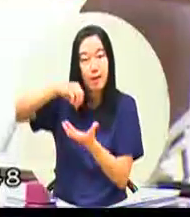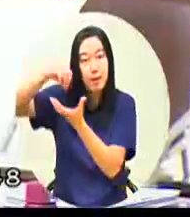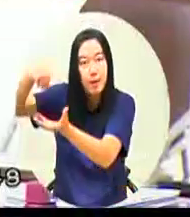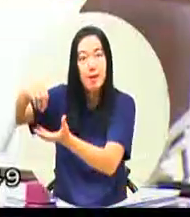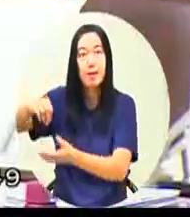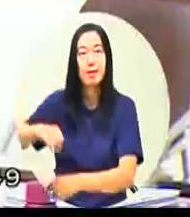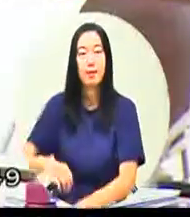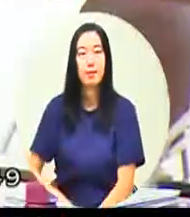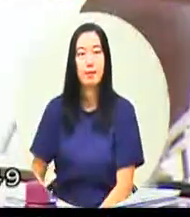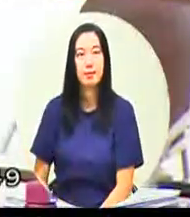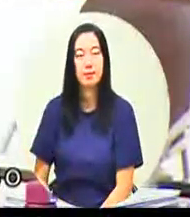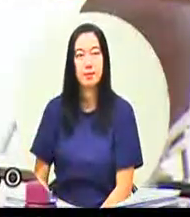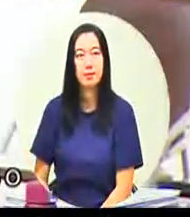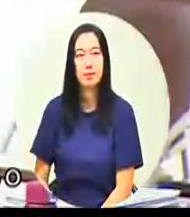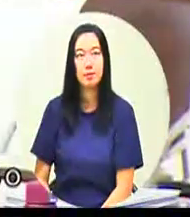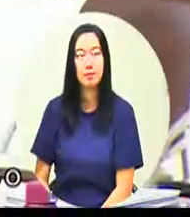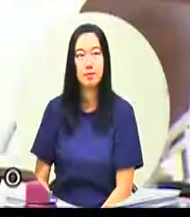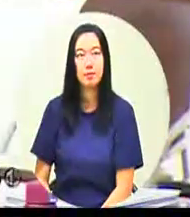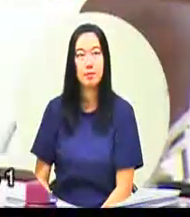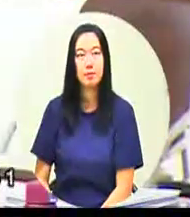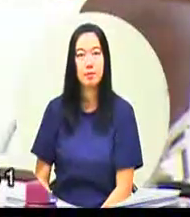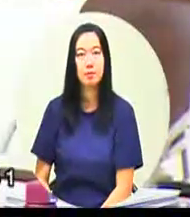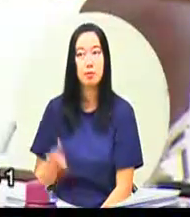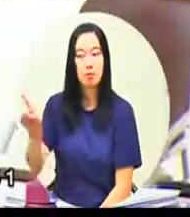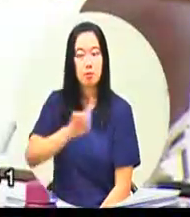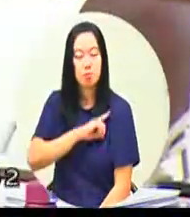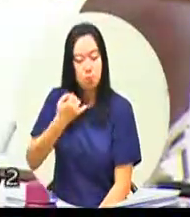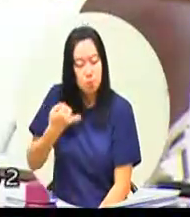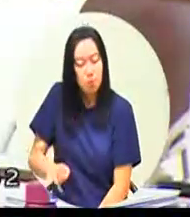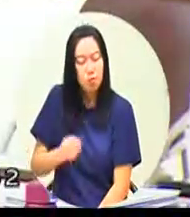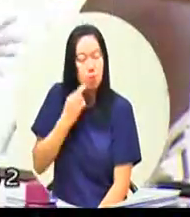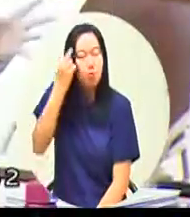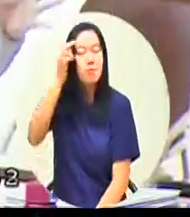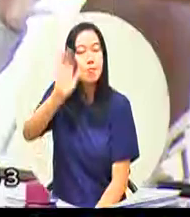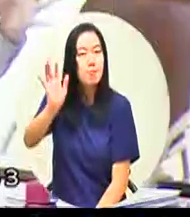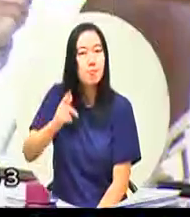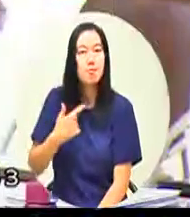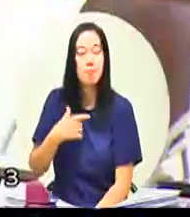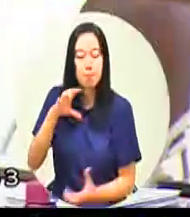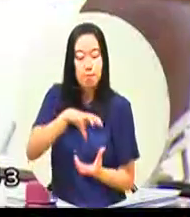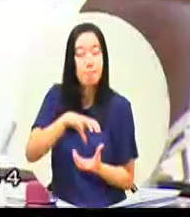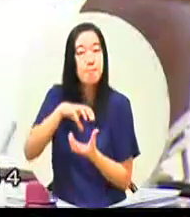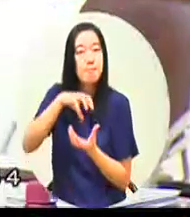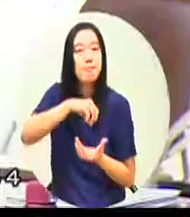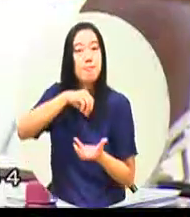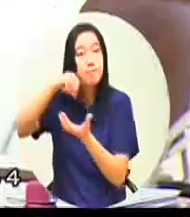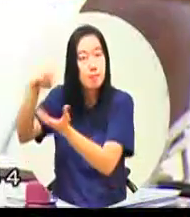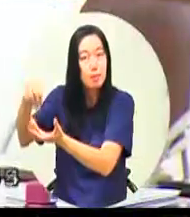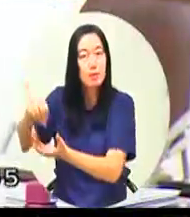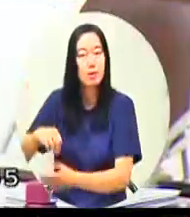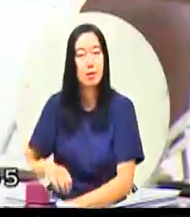有爱有迄个自卑感，我们让他可以来拿这个便当，